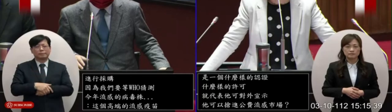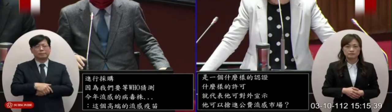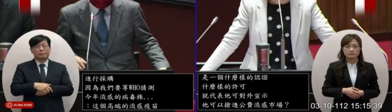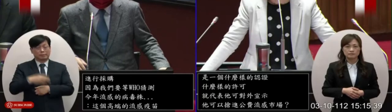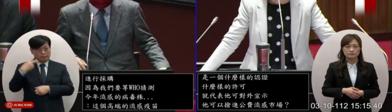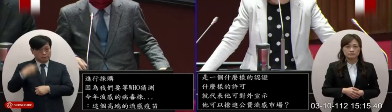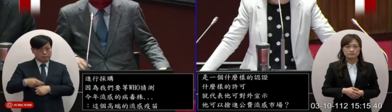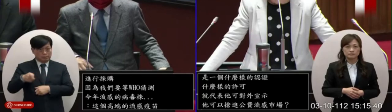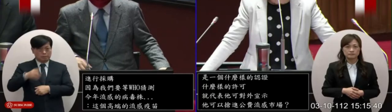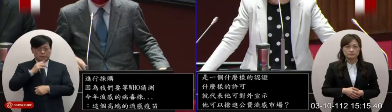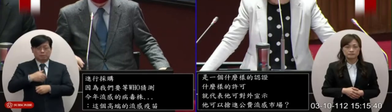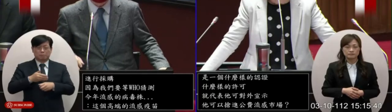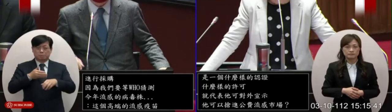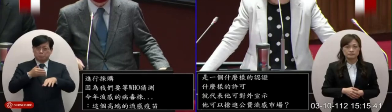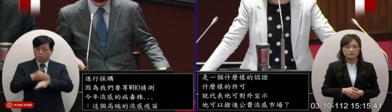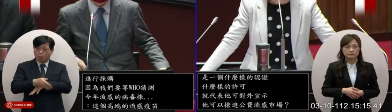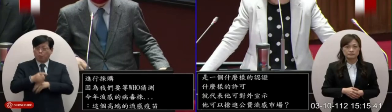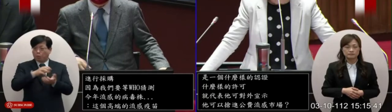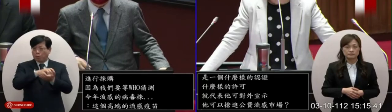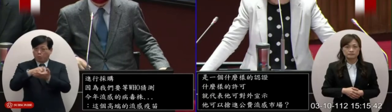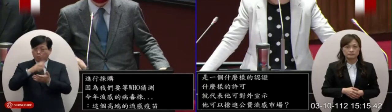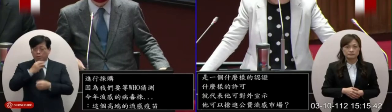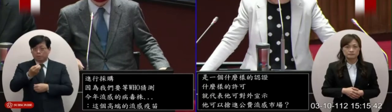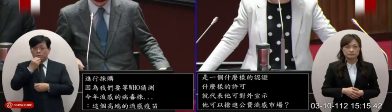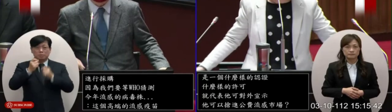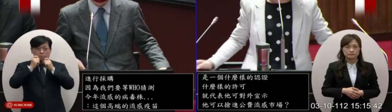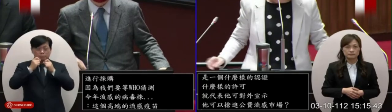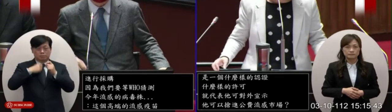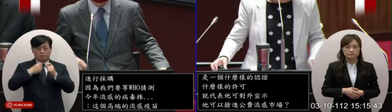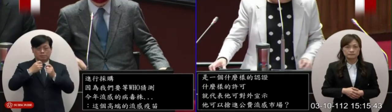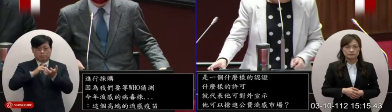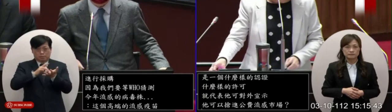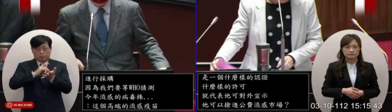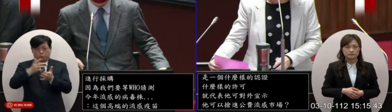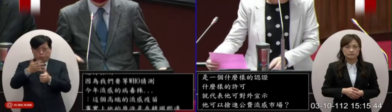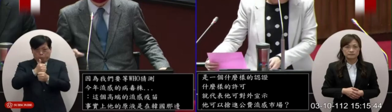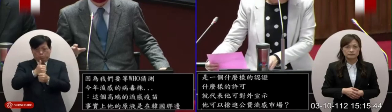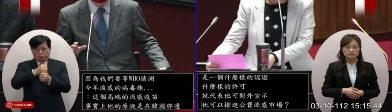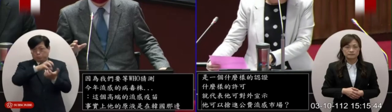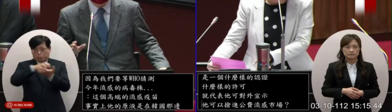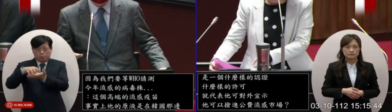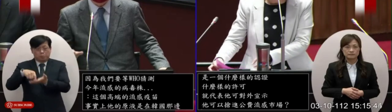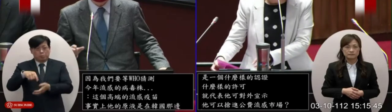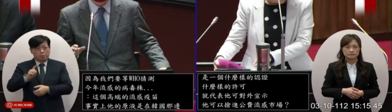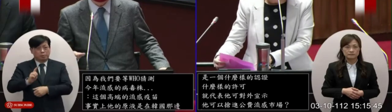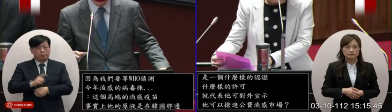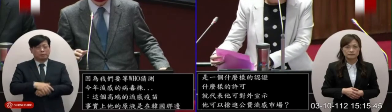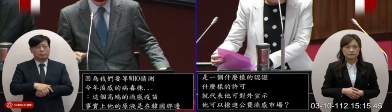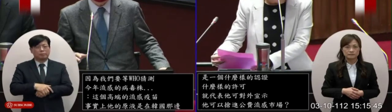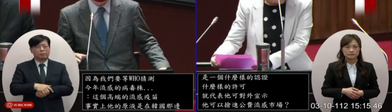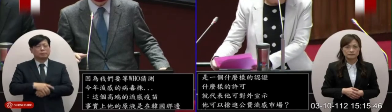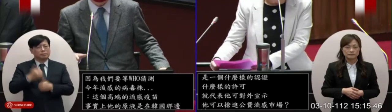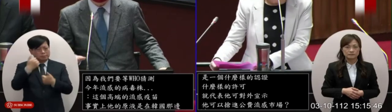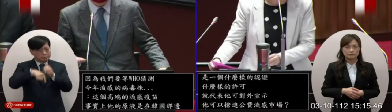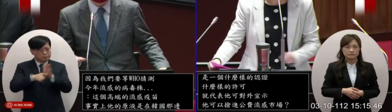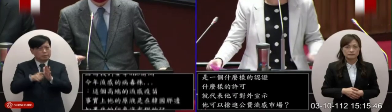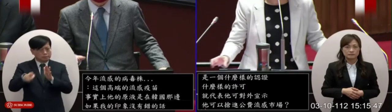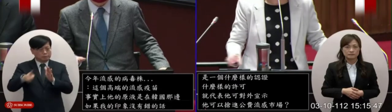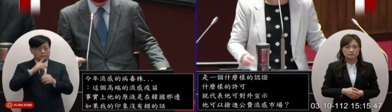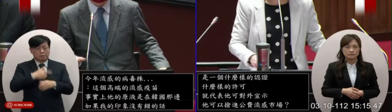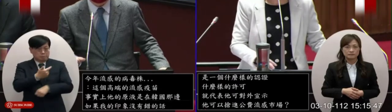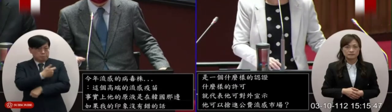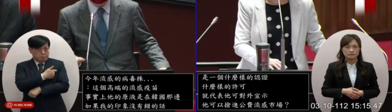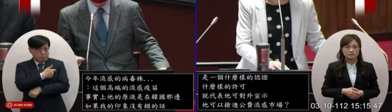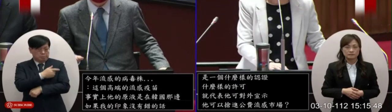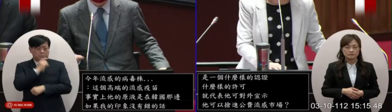通过了这个食药署的哈、这一个认证的话，那就是表示说他的疫